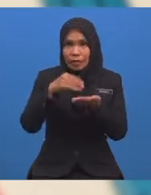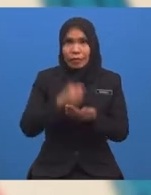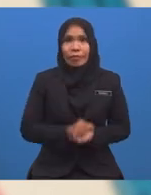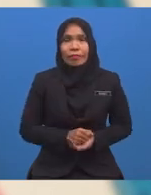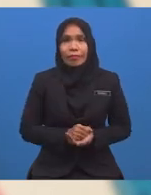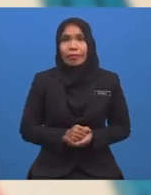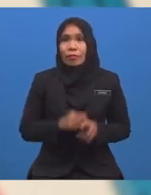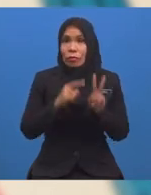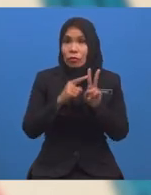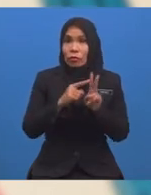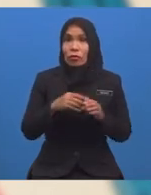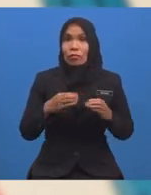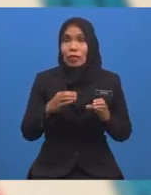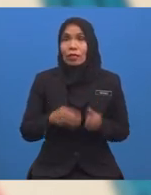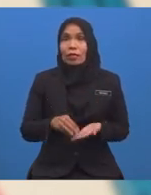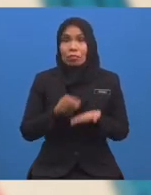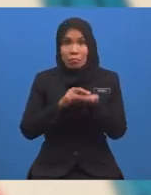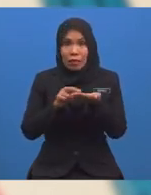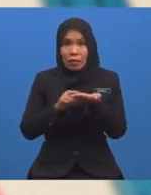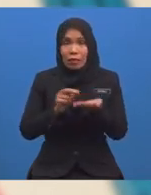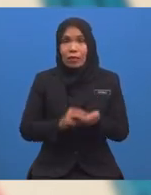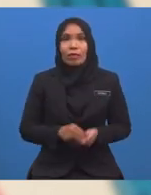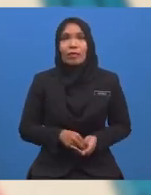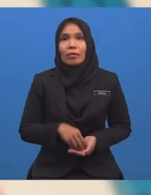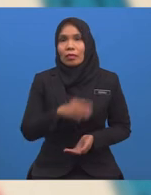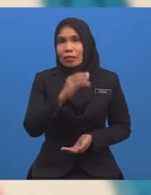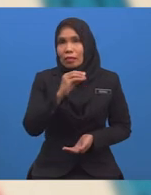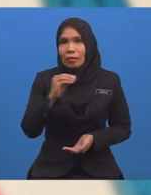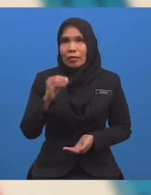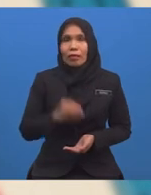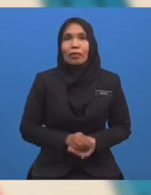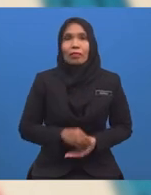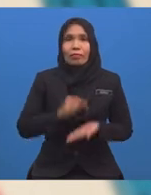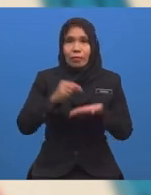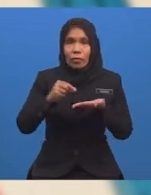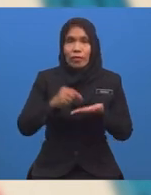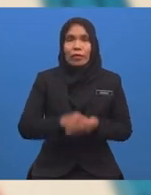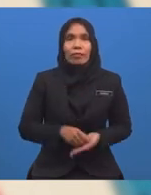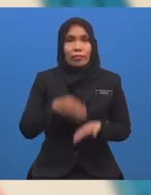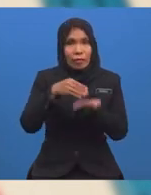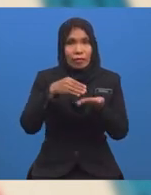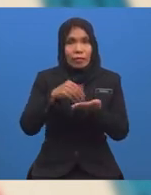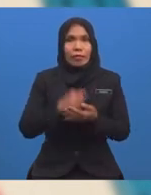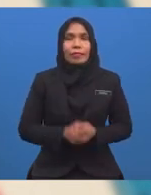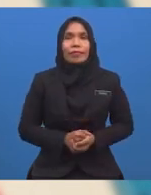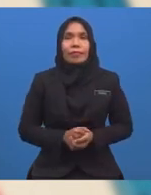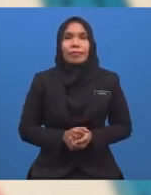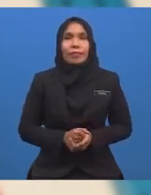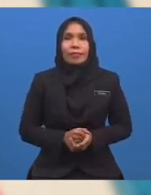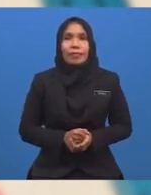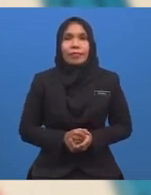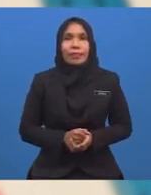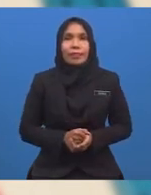cara membaca nisbah dan menulis Misbah selain